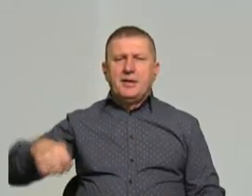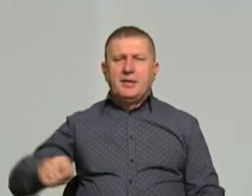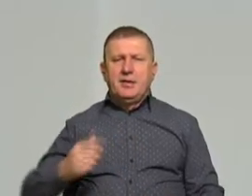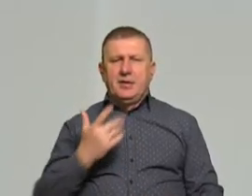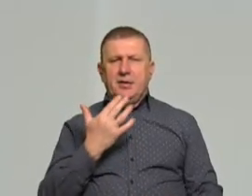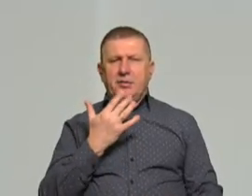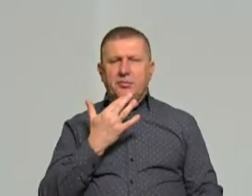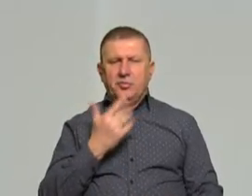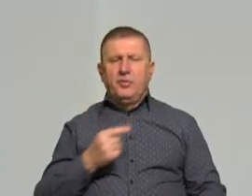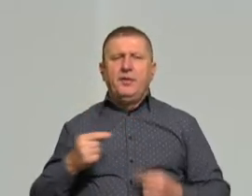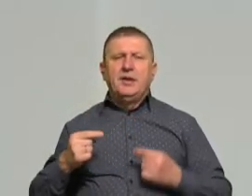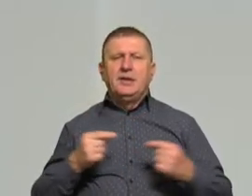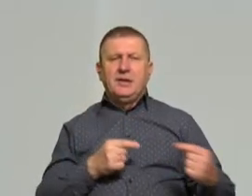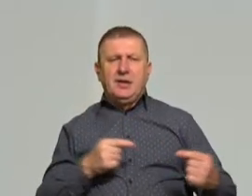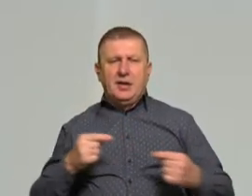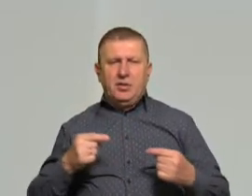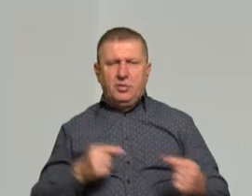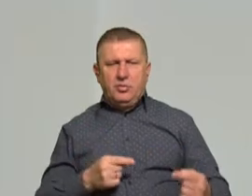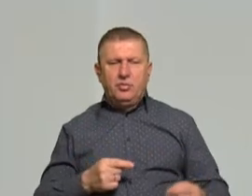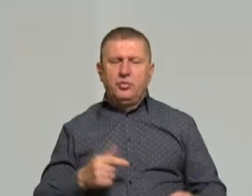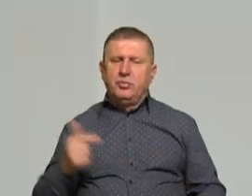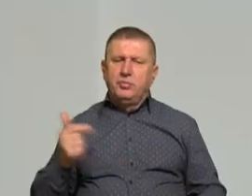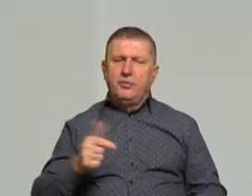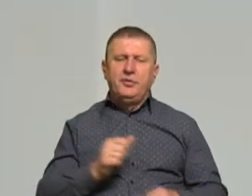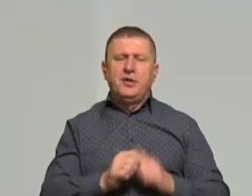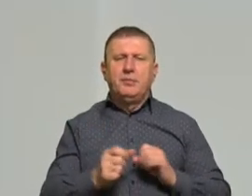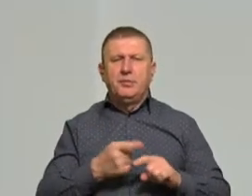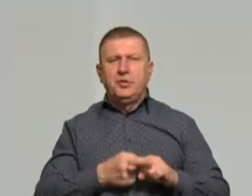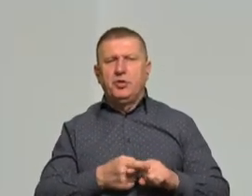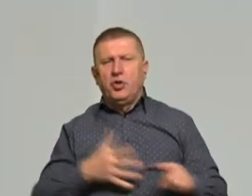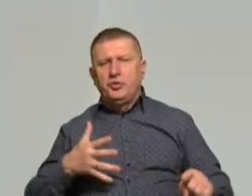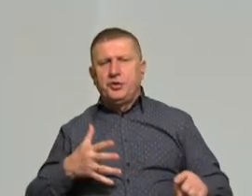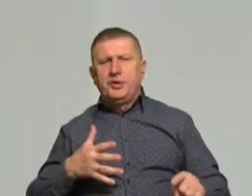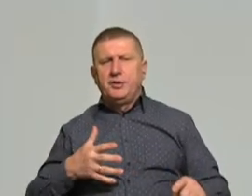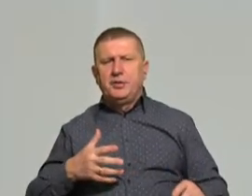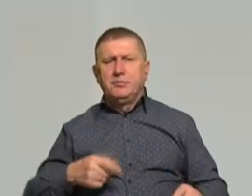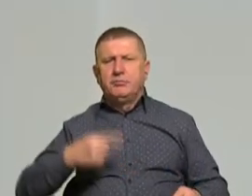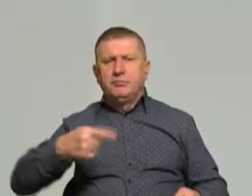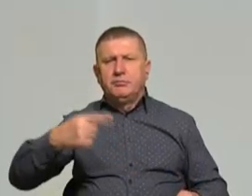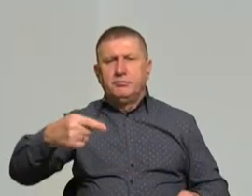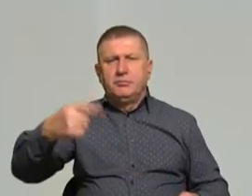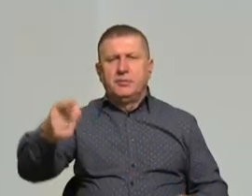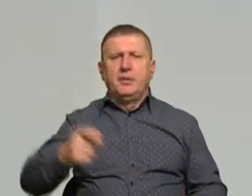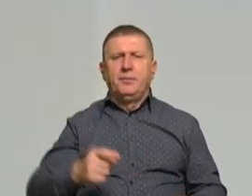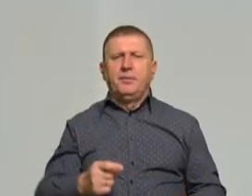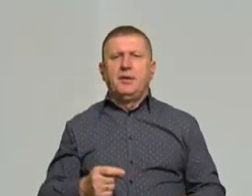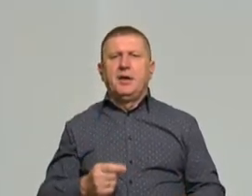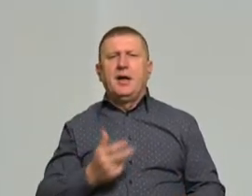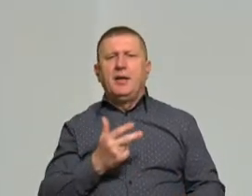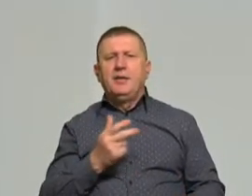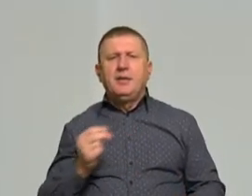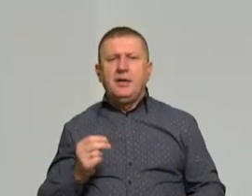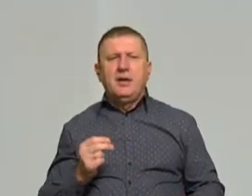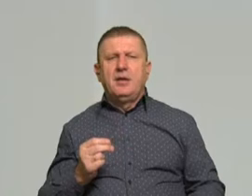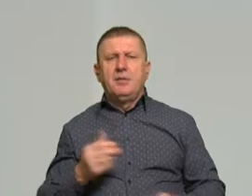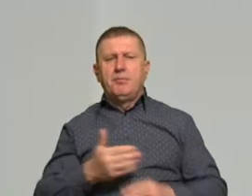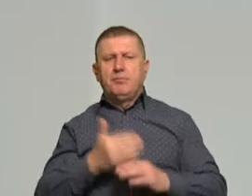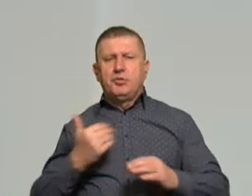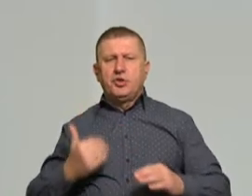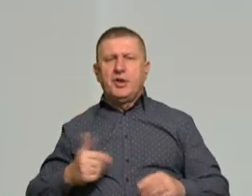dialogu, dobrze, ale on powinien być skuteczny, ostrzejszy i cykliczny. Ja mam wrażenie, że on się zintensyfikował przed